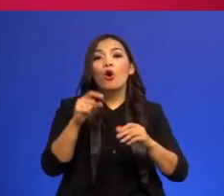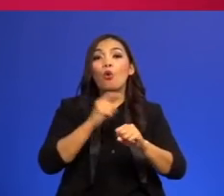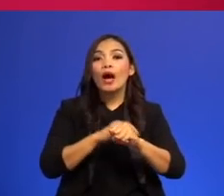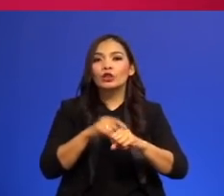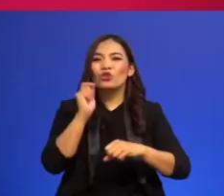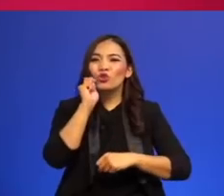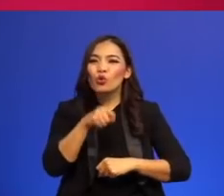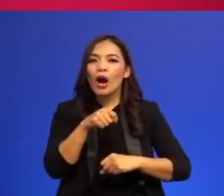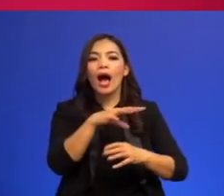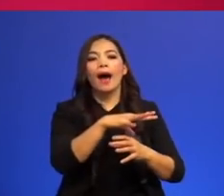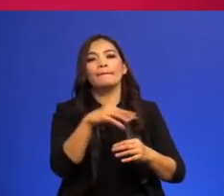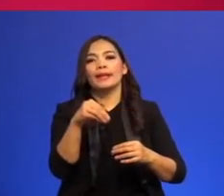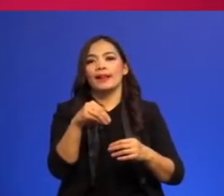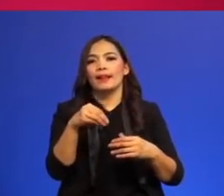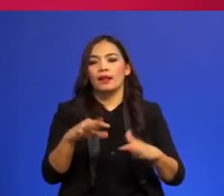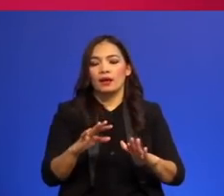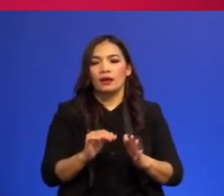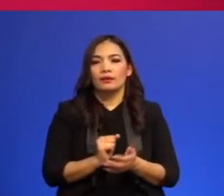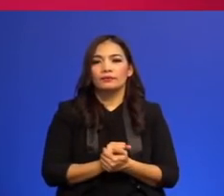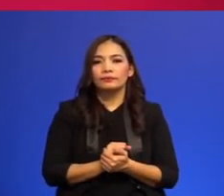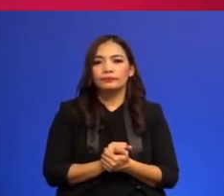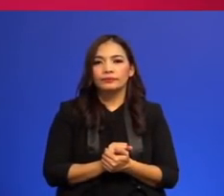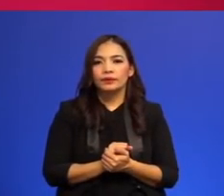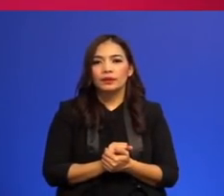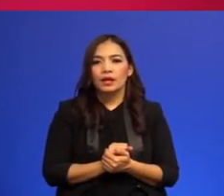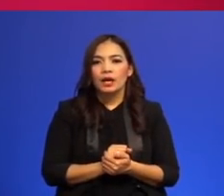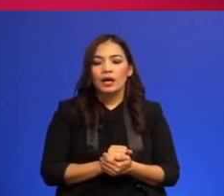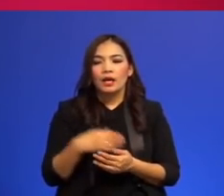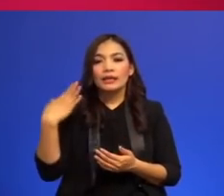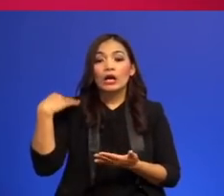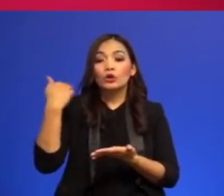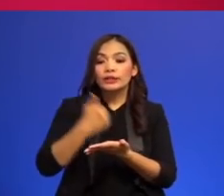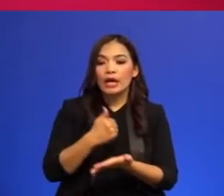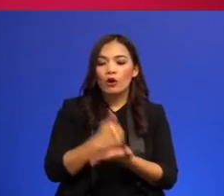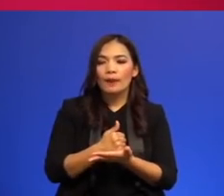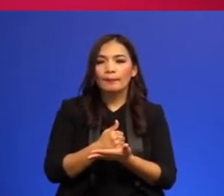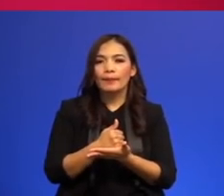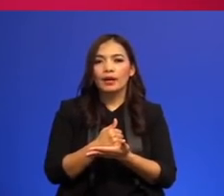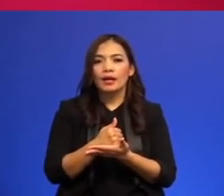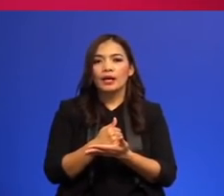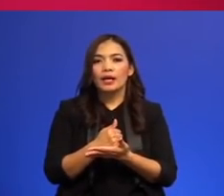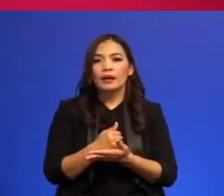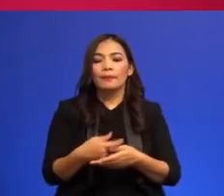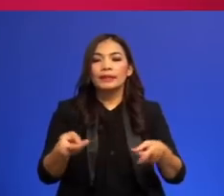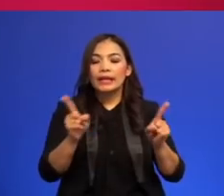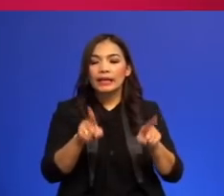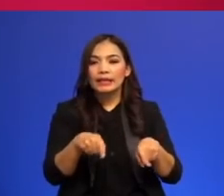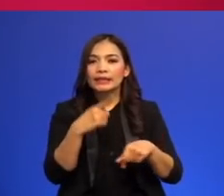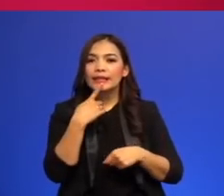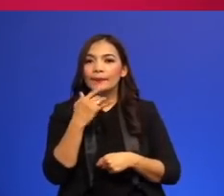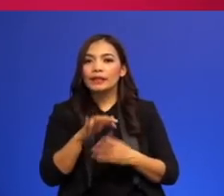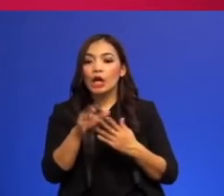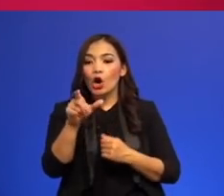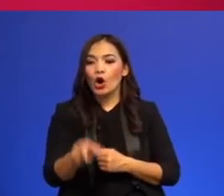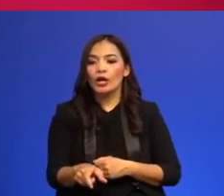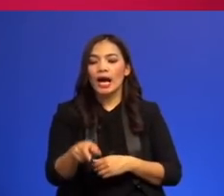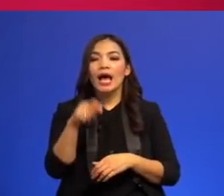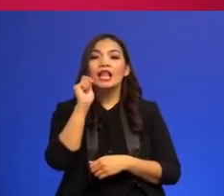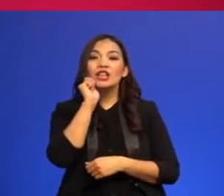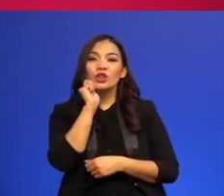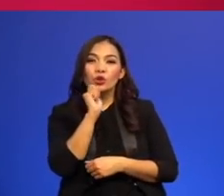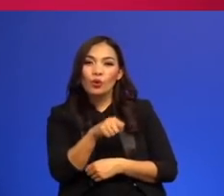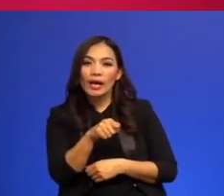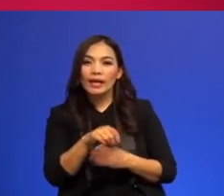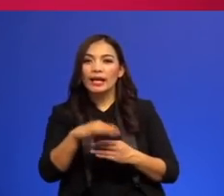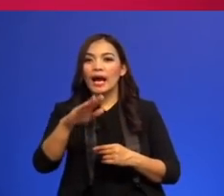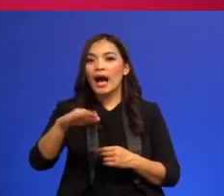Supaya orang tua tidak jadi beban bagi anak yang mandiri, orang tua mengasuransikan anak yang kecil yang nanti akan jadi tanggungan